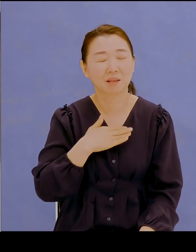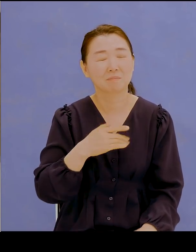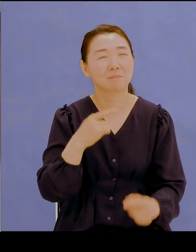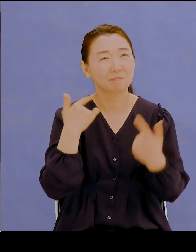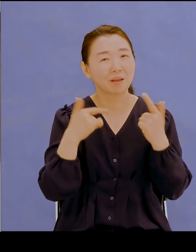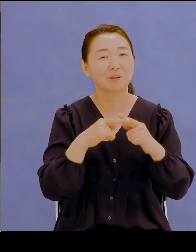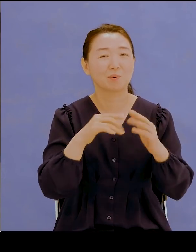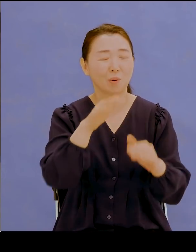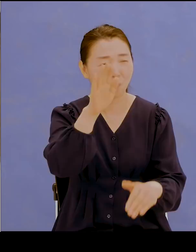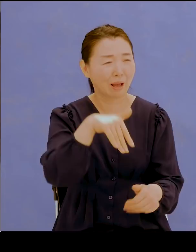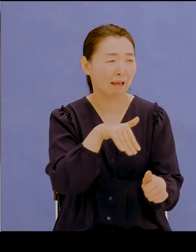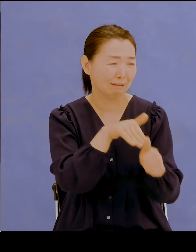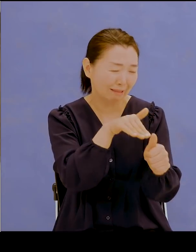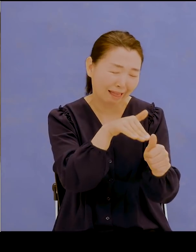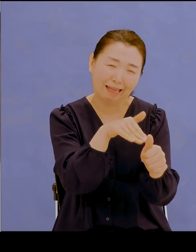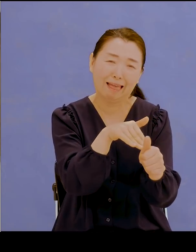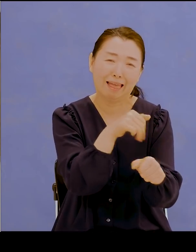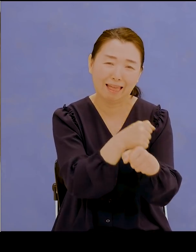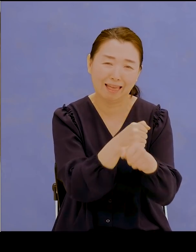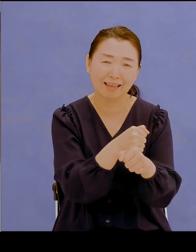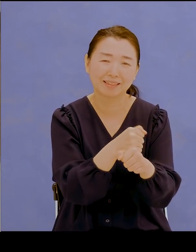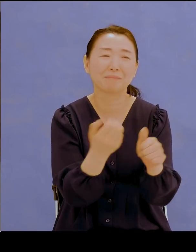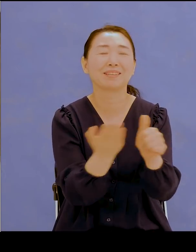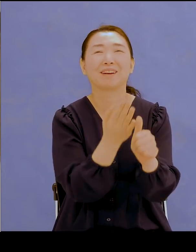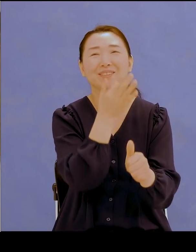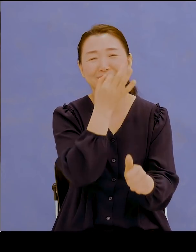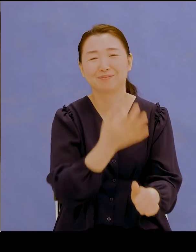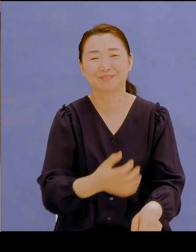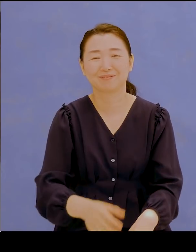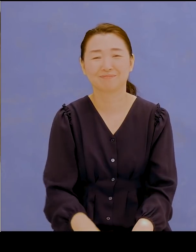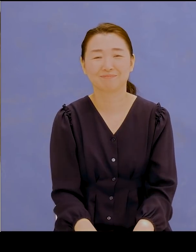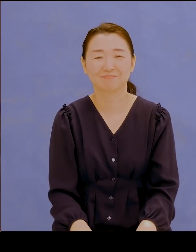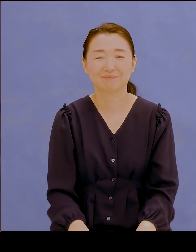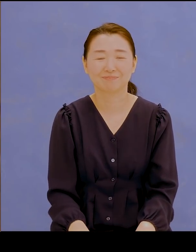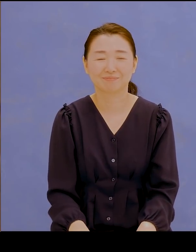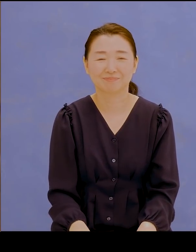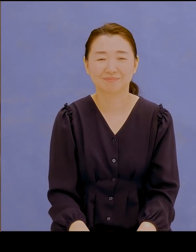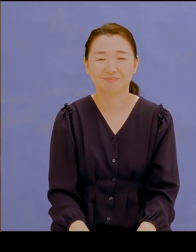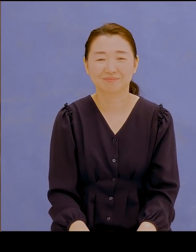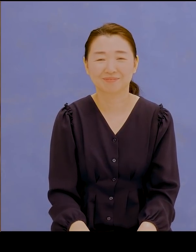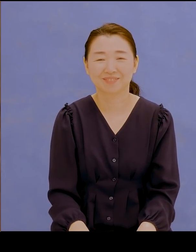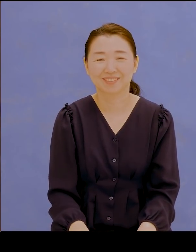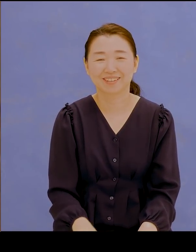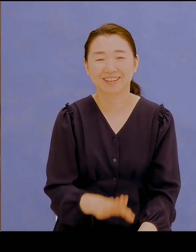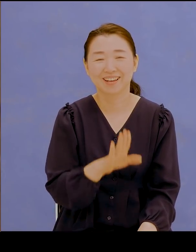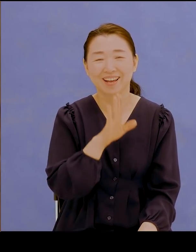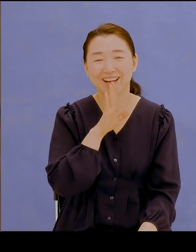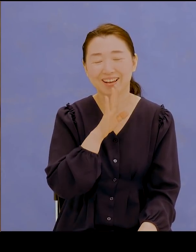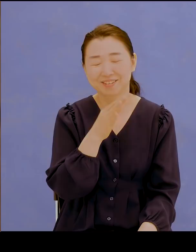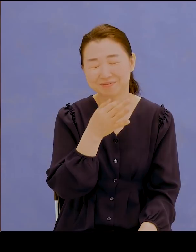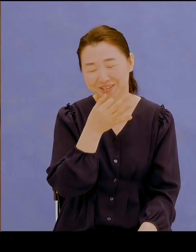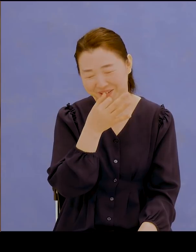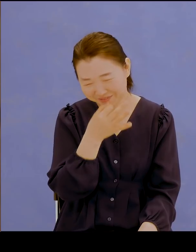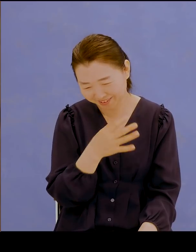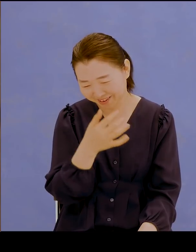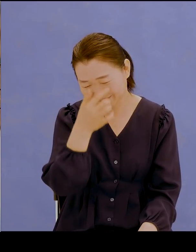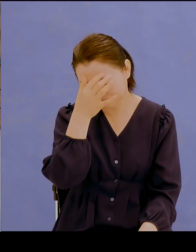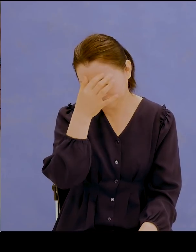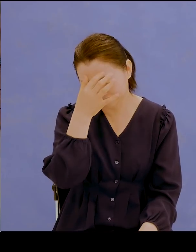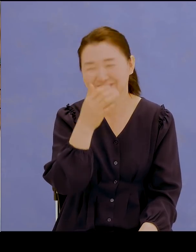교회 하라고 그러지 귀찮게 하지 그러니까 양육이 힘들어지는 거예요. 그래서 지칠 때도 있구나. 아, 정말 힘들다. 이러면서